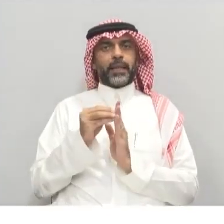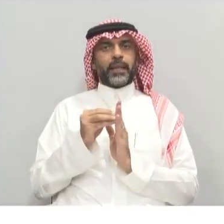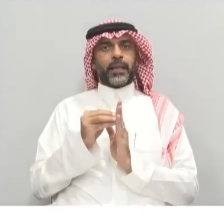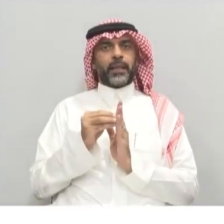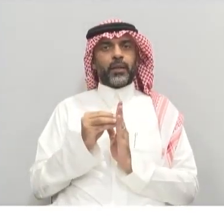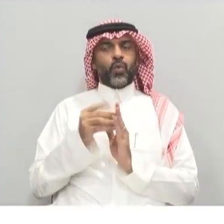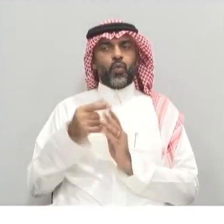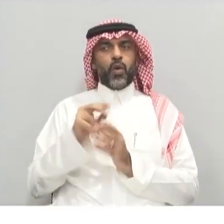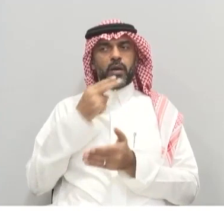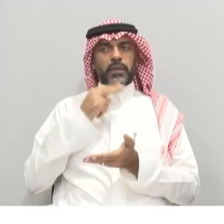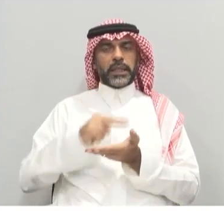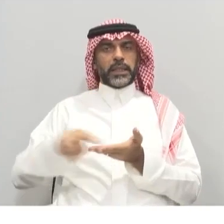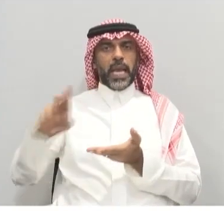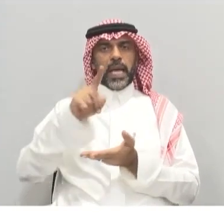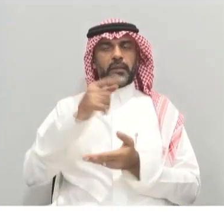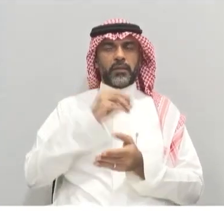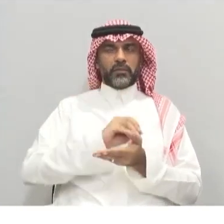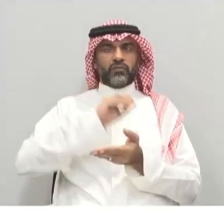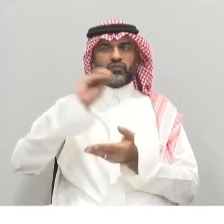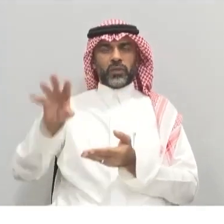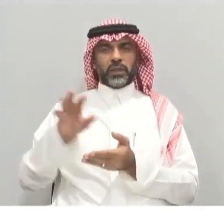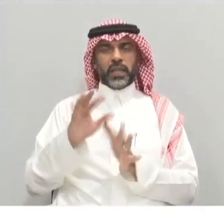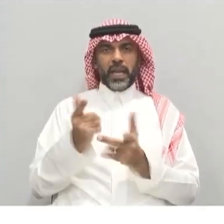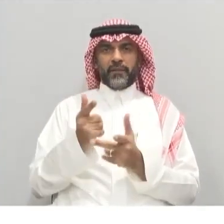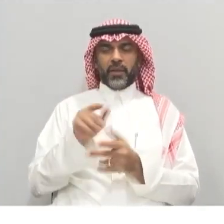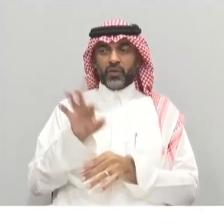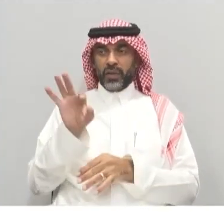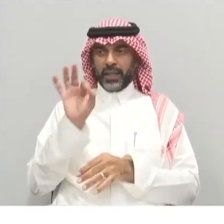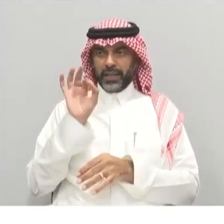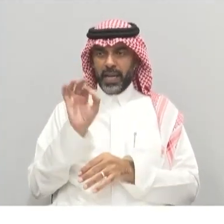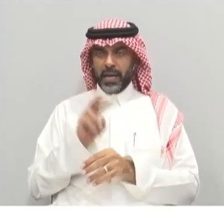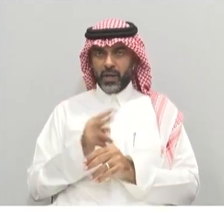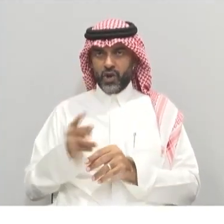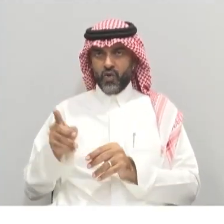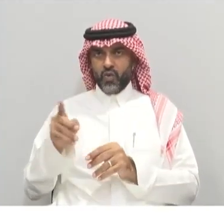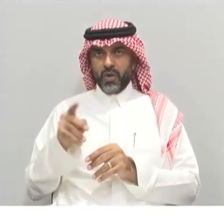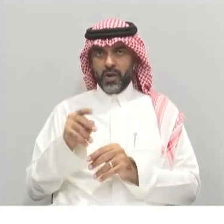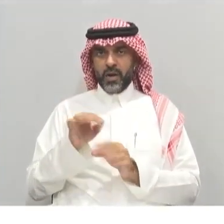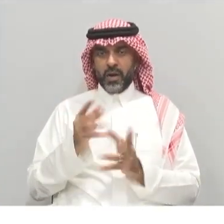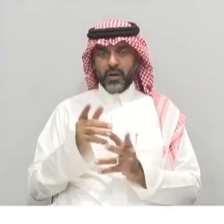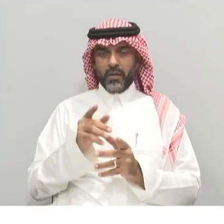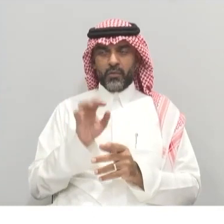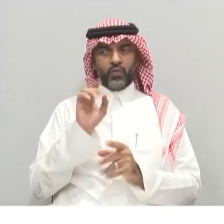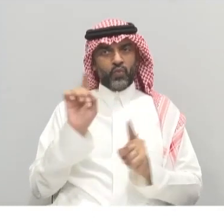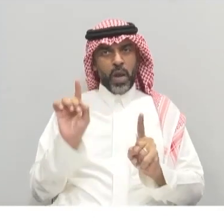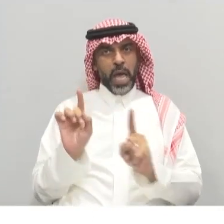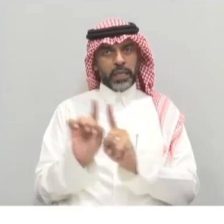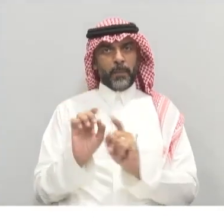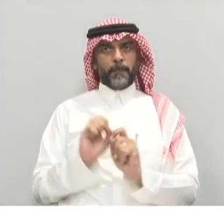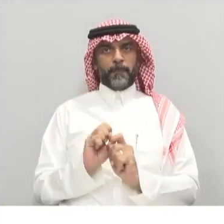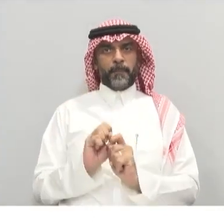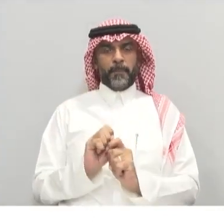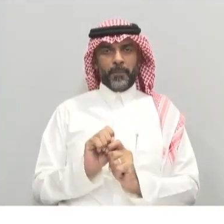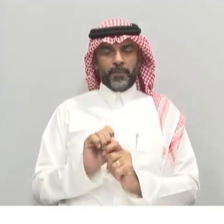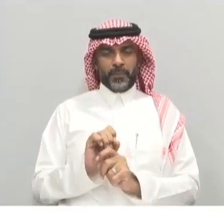والرساله التي يجب نقلها من خلال اختيار نوع المخطط التخطيطي المناسب من الممكن